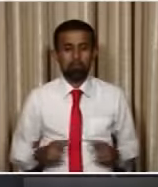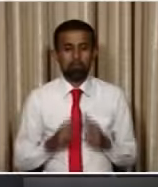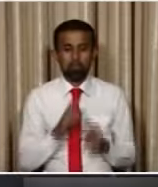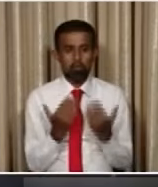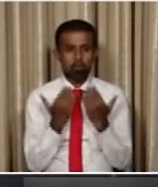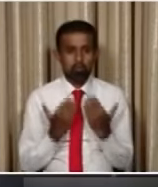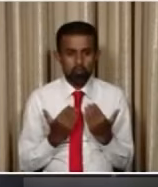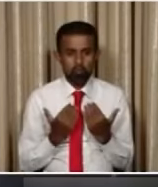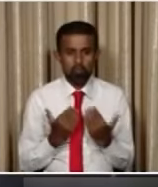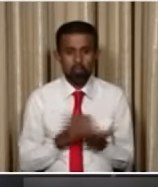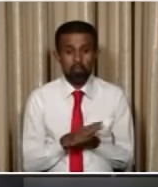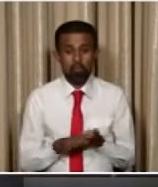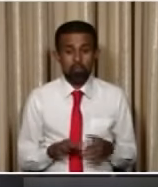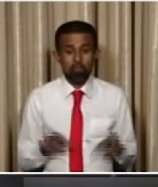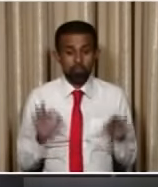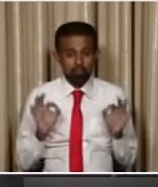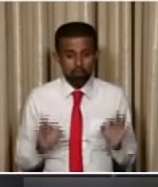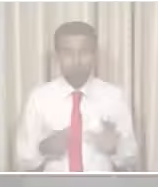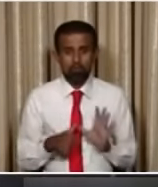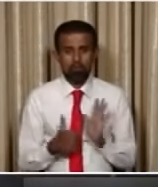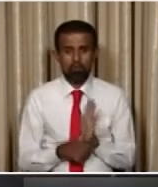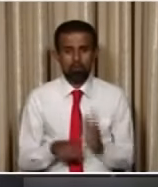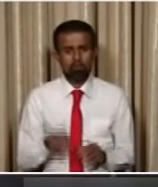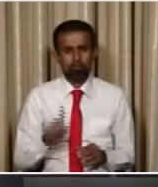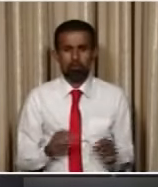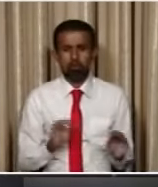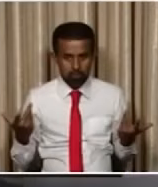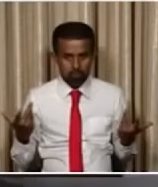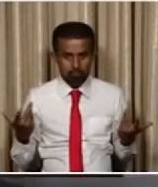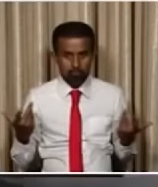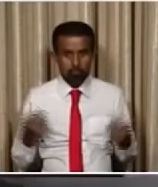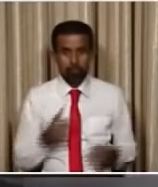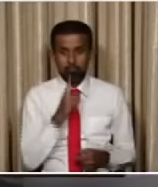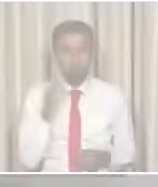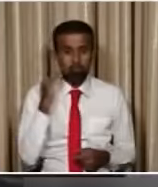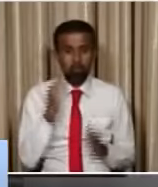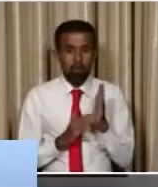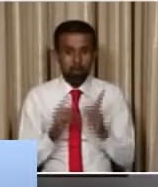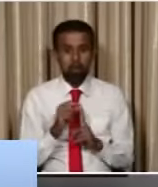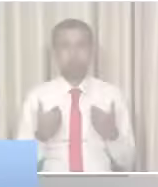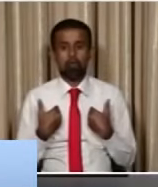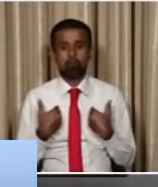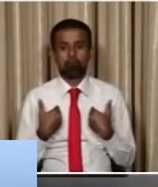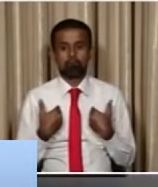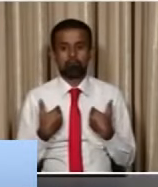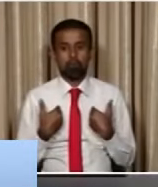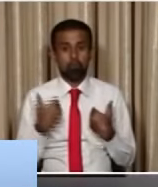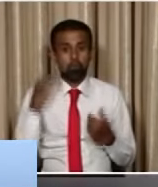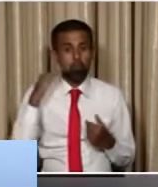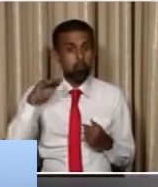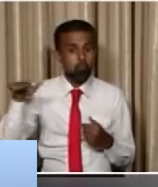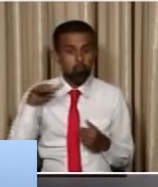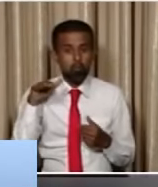මඟ පෙන්වීම නිසි පරිදි ඉටු කරලා මේ පනත සම්මත කරගන්න. ඒක අපට ප්‍රශ්නයක් නෑ. අපි මහජන නියෝජිතයෝ කරුණා කළා